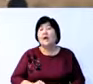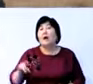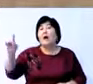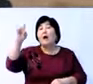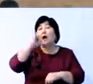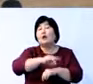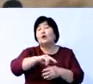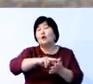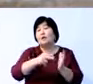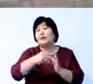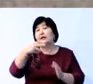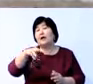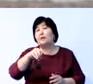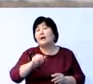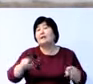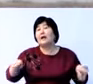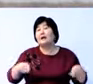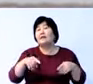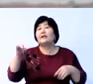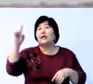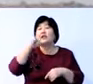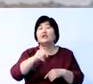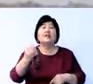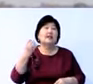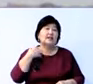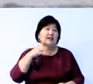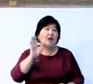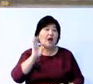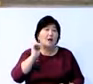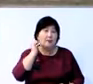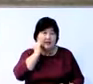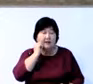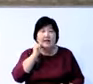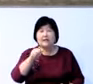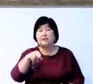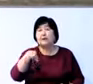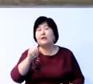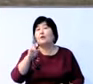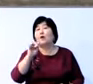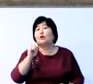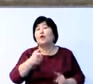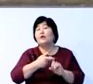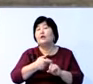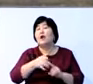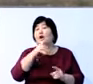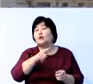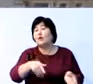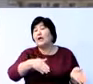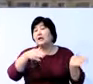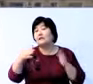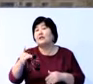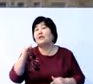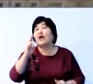Аэрофлот планировал с 30 марта возобновить рейсы с сообщением Кызылорда-Москва. Но из-за пандемии коронавируса сроки сдвинуты на